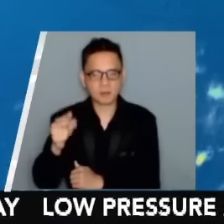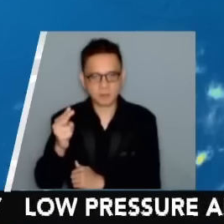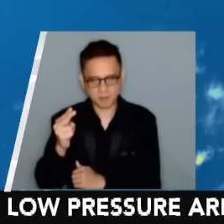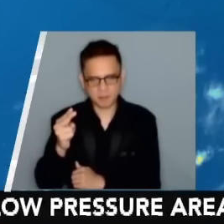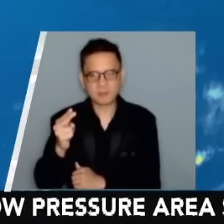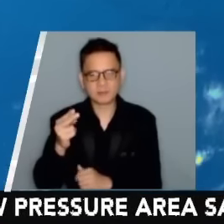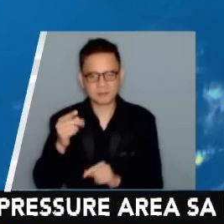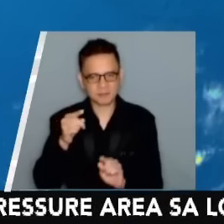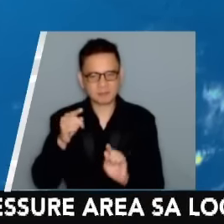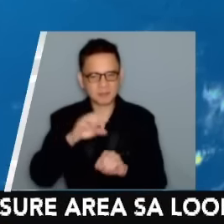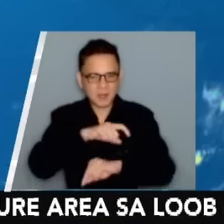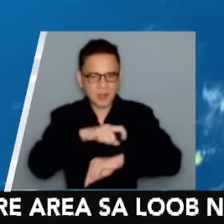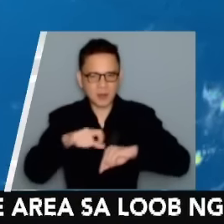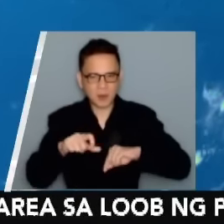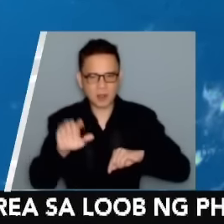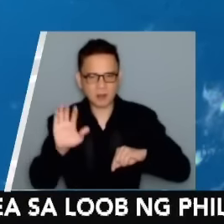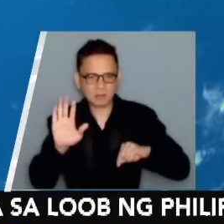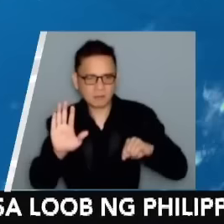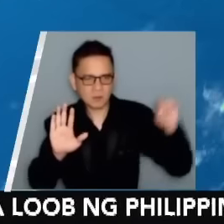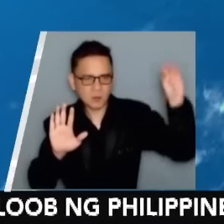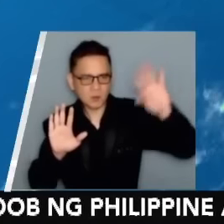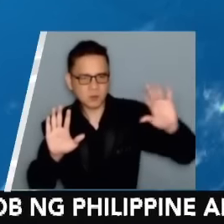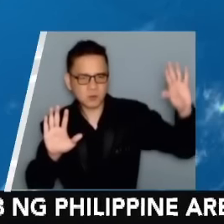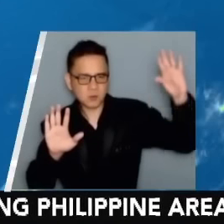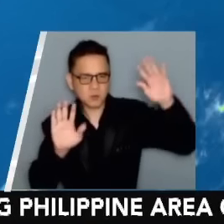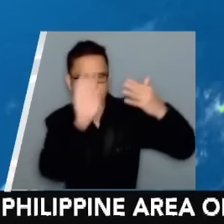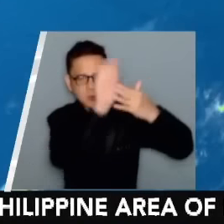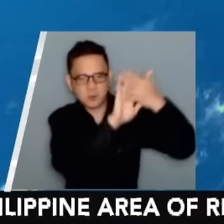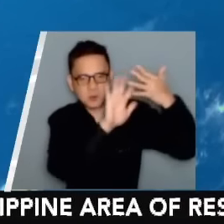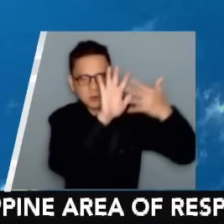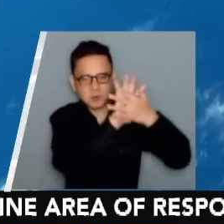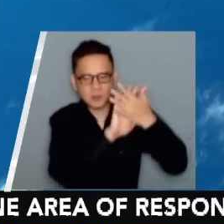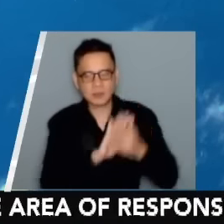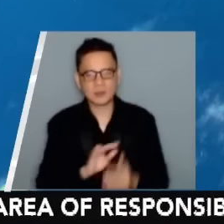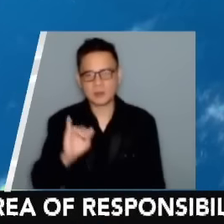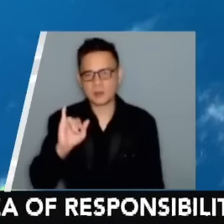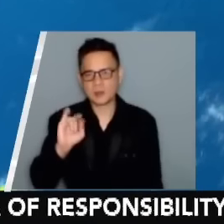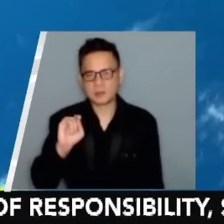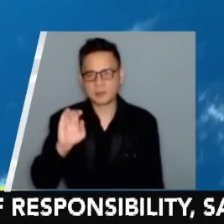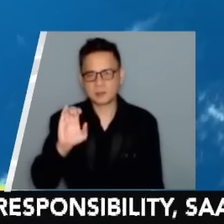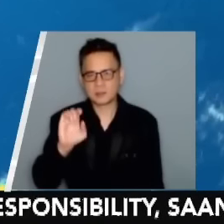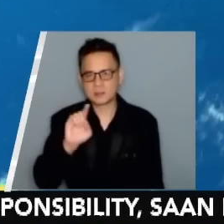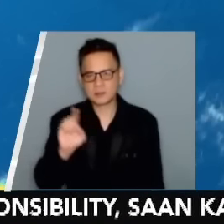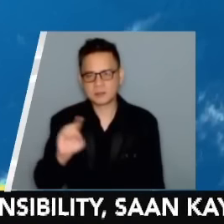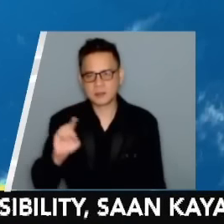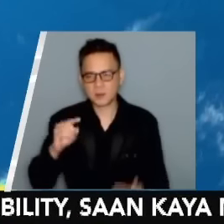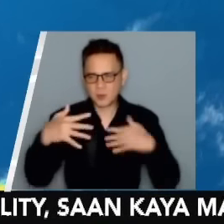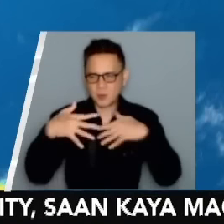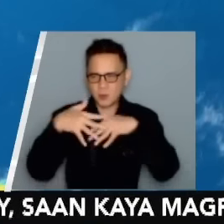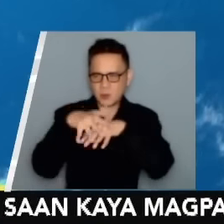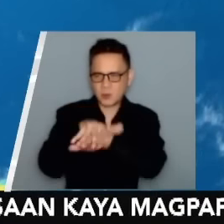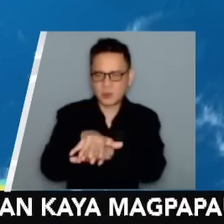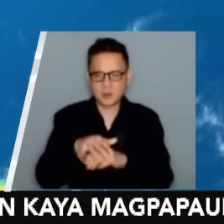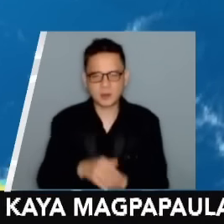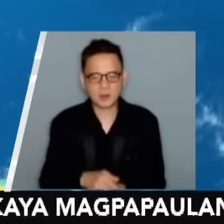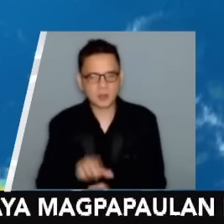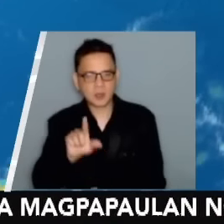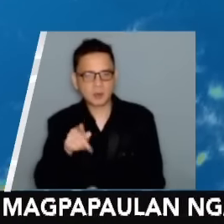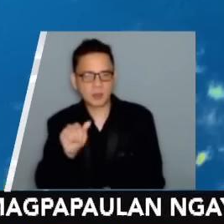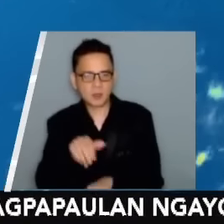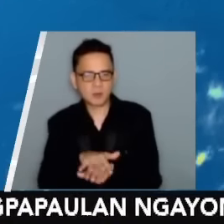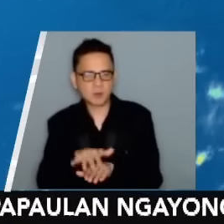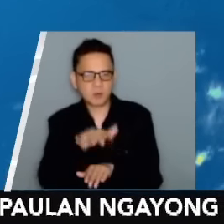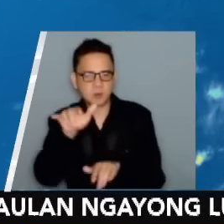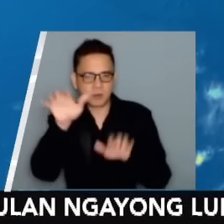Palawan nakapaloob ito sa intertropical convergence zone o itzz magpapaulan po ang lpa sa Bicol Region